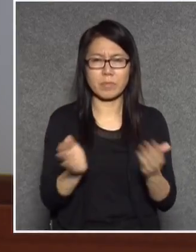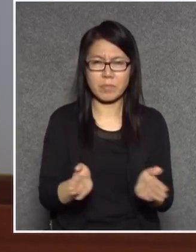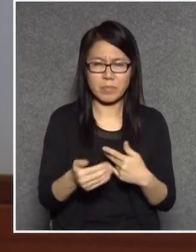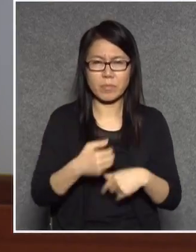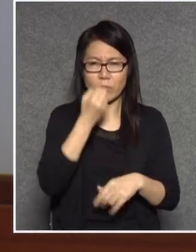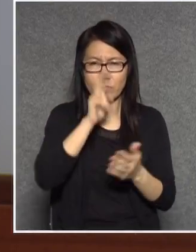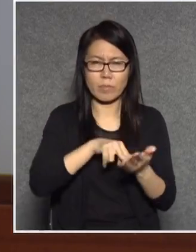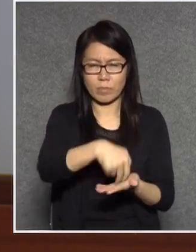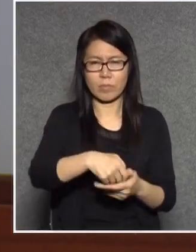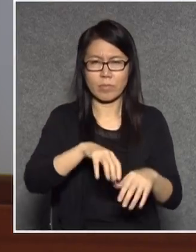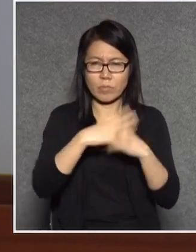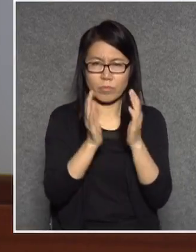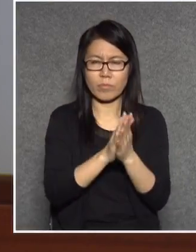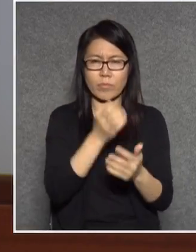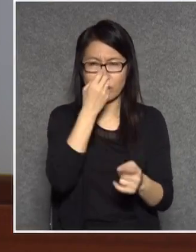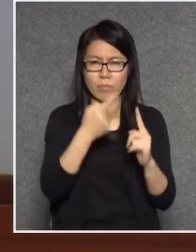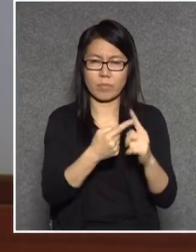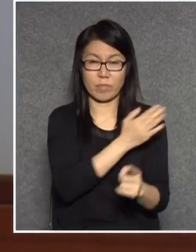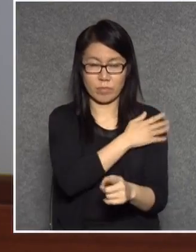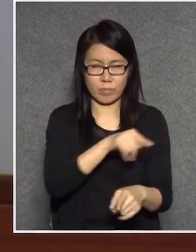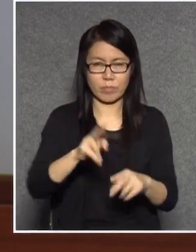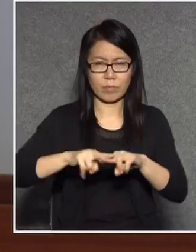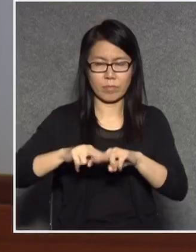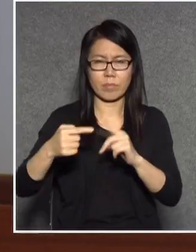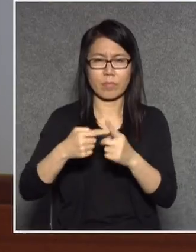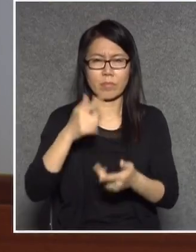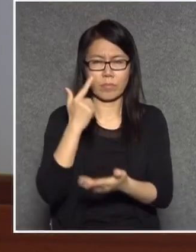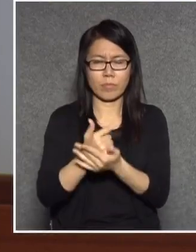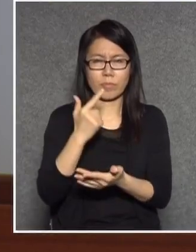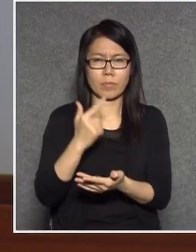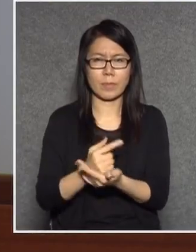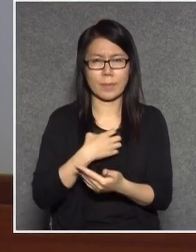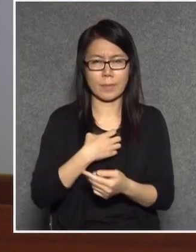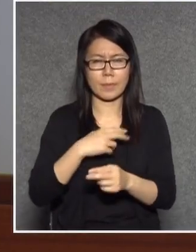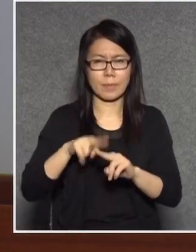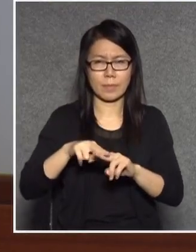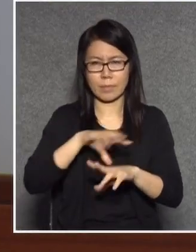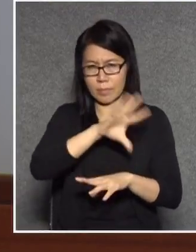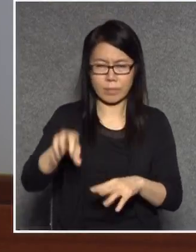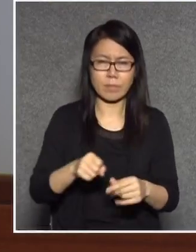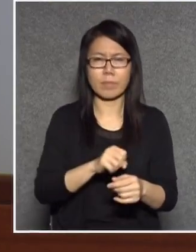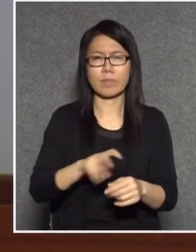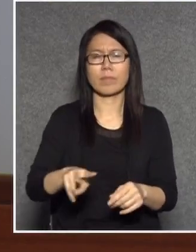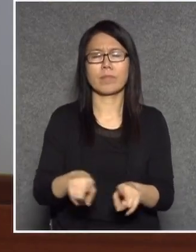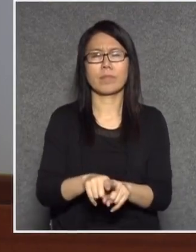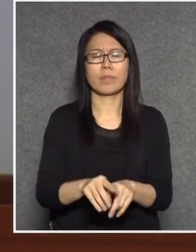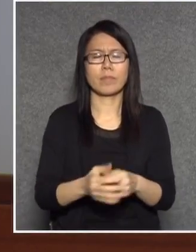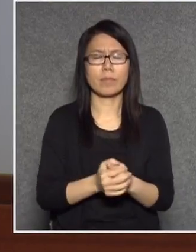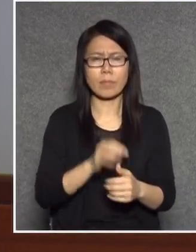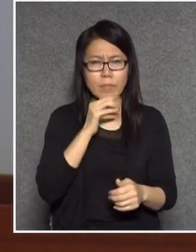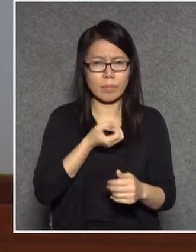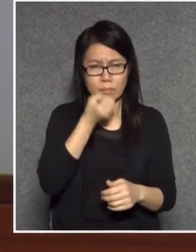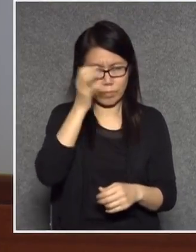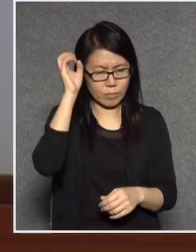果要全香港埋單，因為大陸居民十分重視國家統一。 所以如果有人提倡港